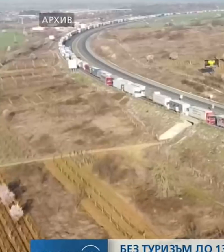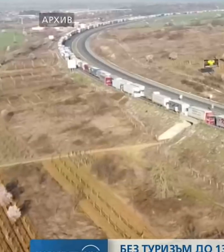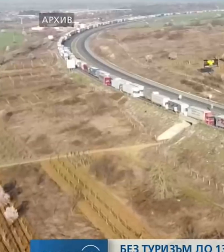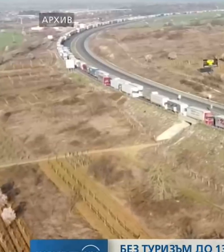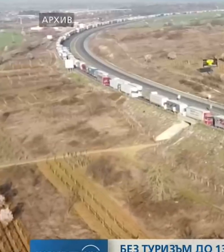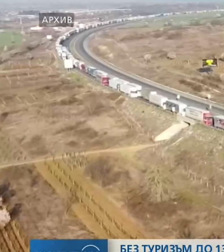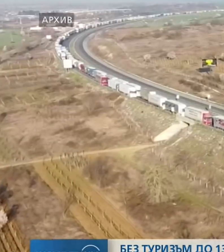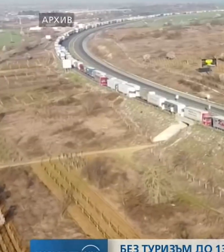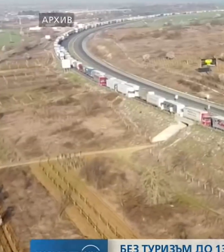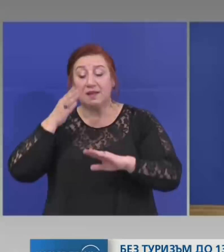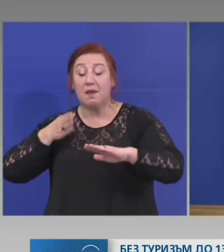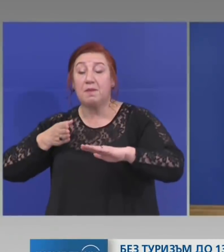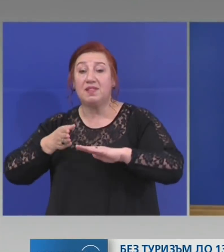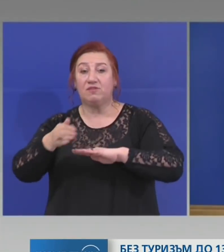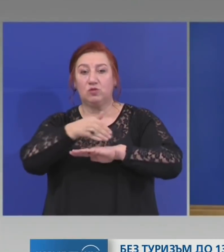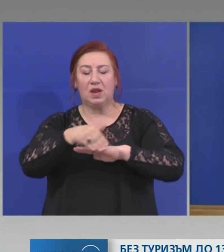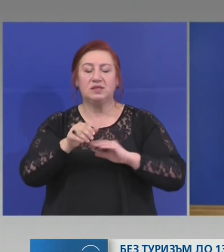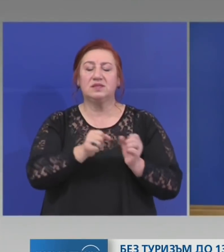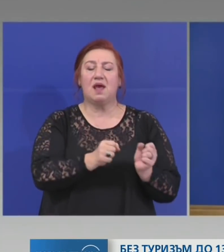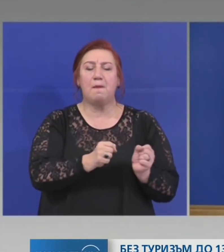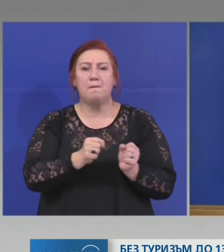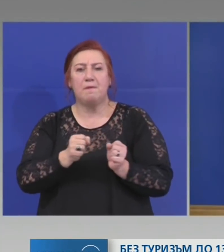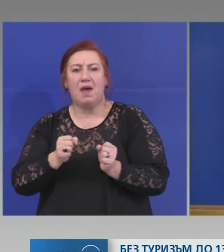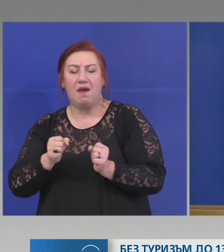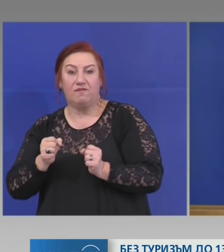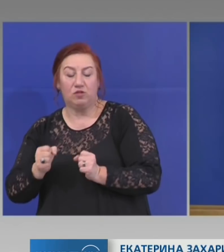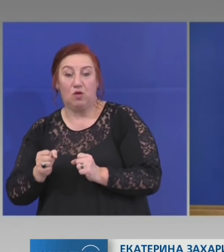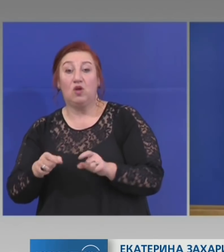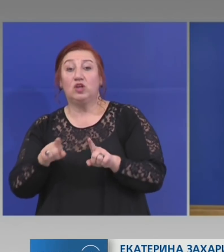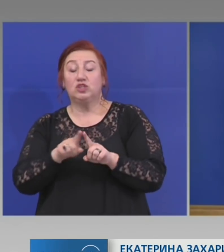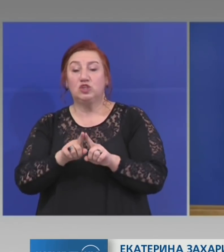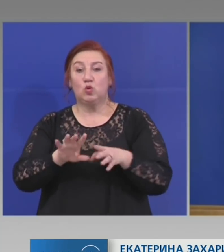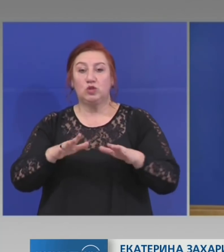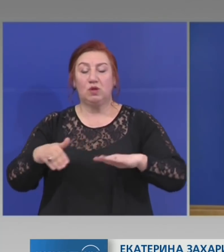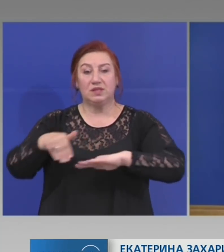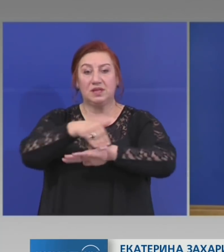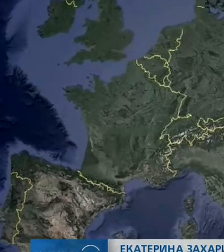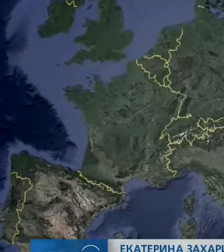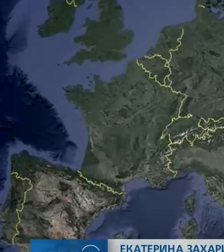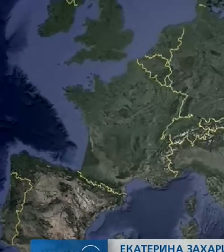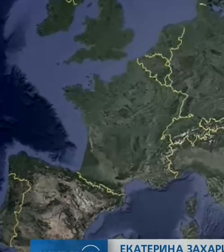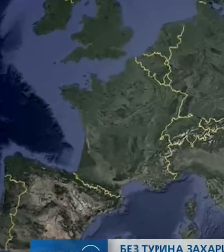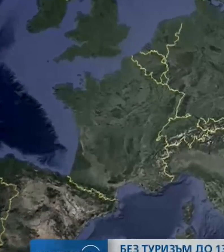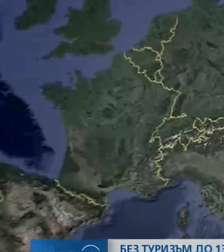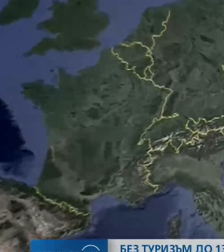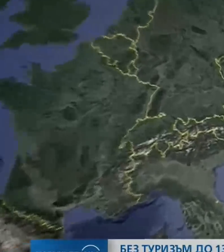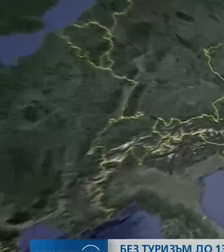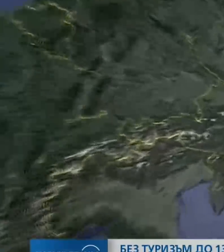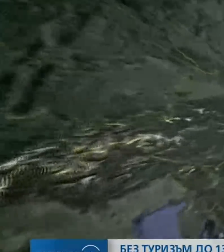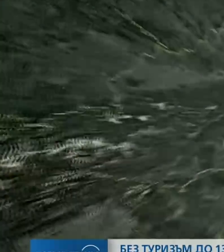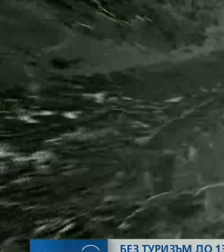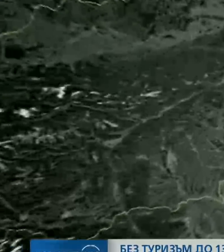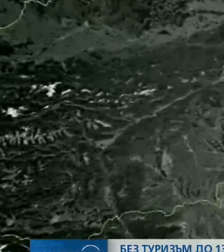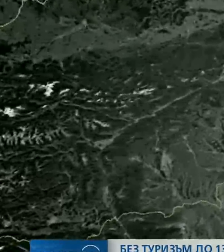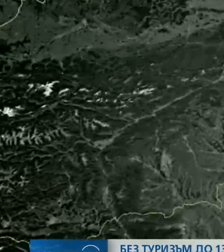в 21 часа днес. Ситуацията на границата между Унгария и Австрия. Около 30 км